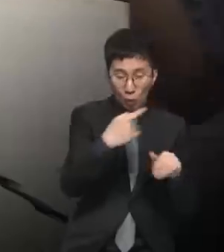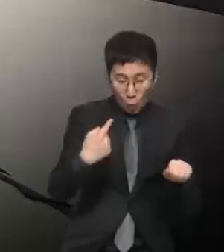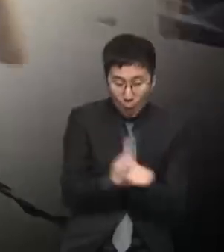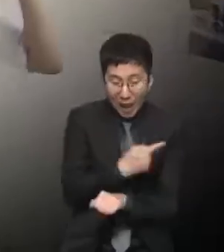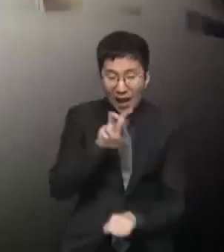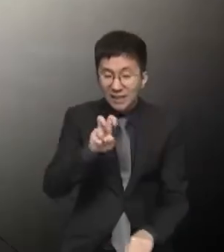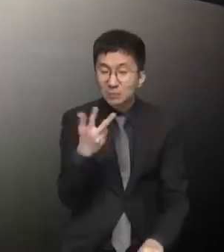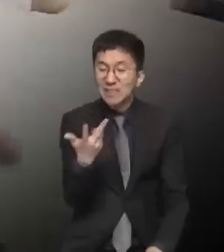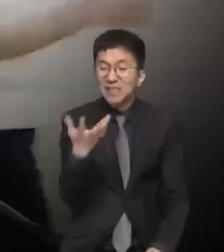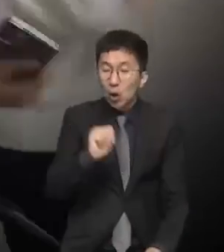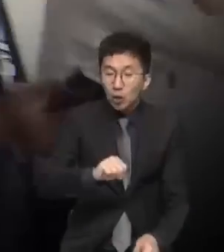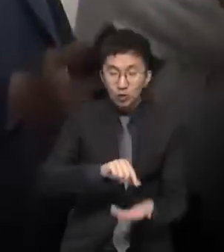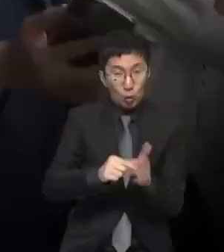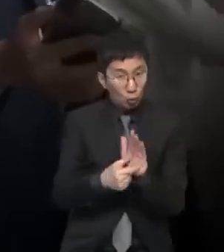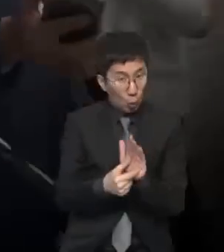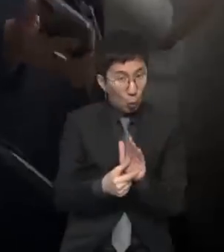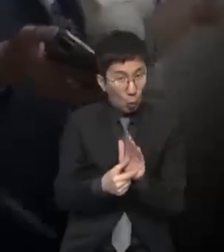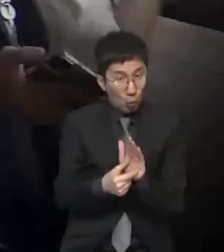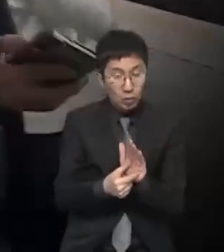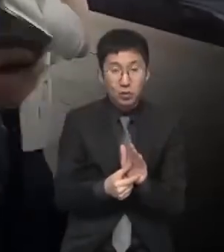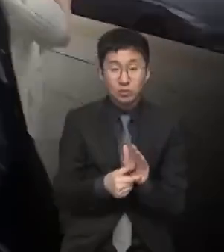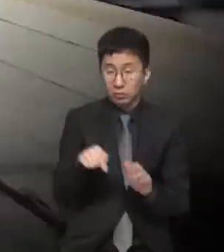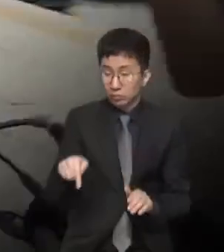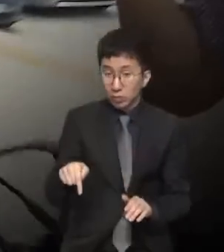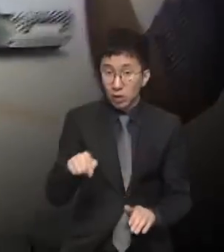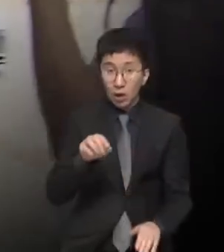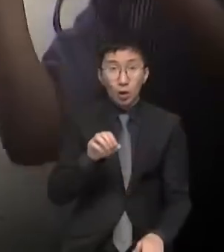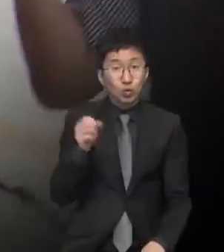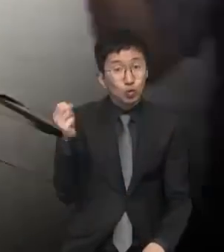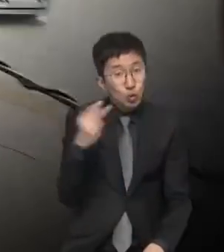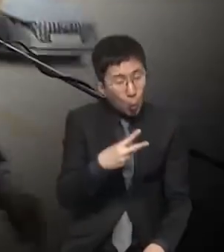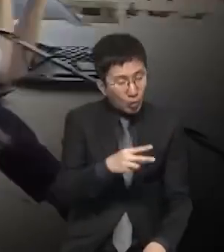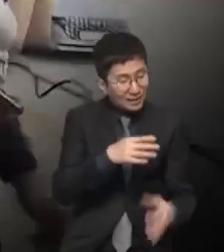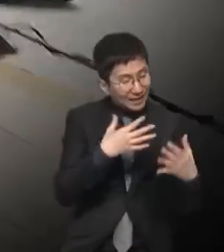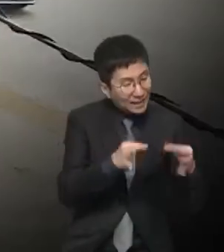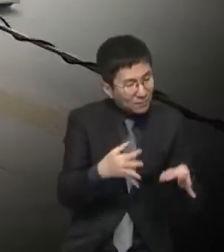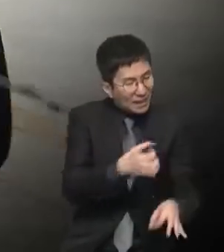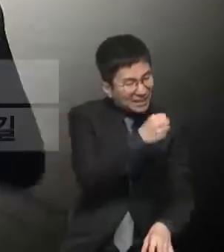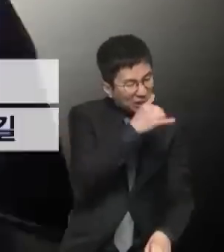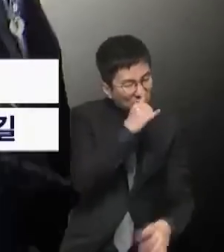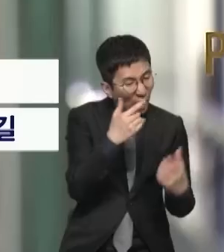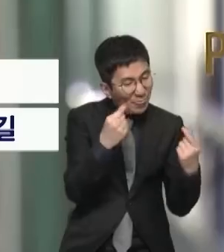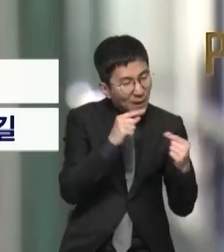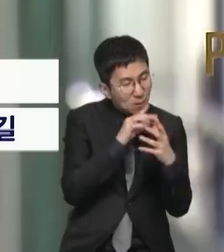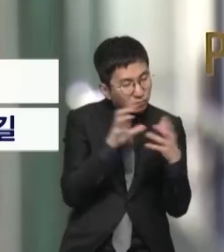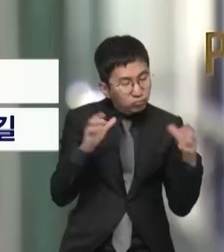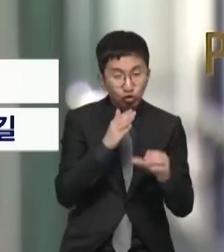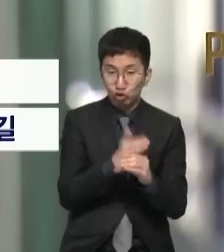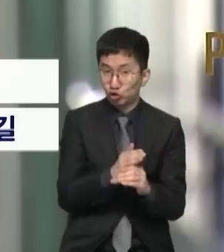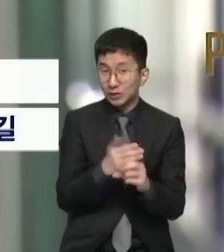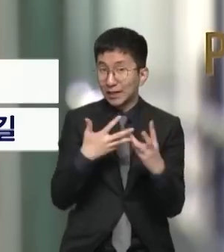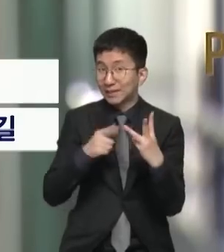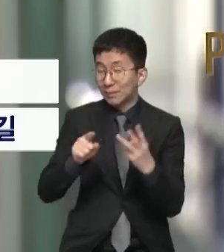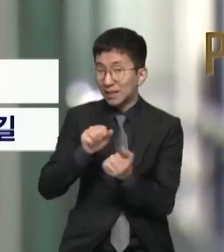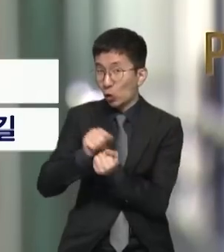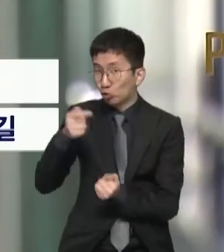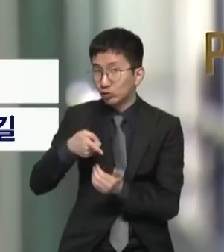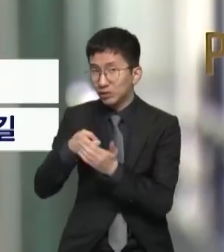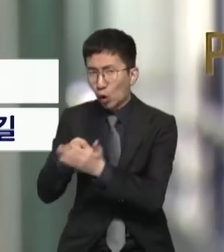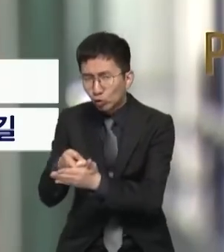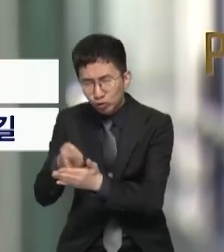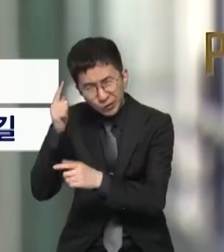원어치 추가 위믹스 코인이 김 의원 소유라는 의혹까지 불거졌습니다. 검찰은 3차 영장 청구 여부와